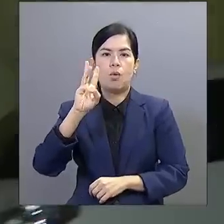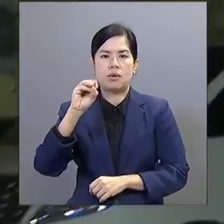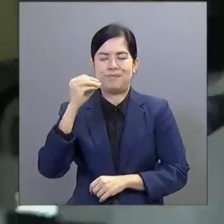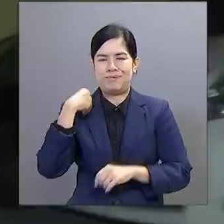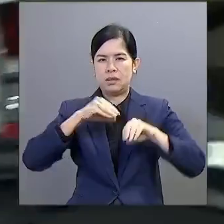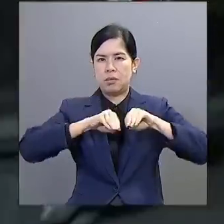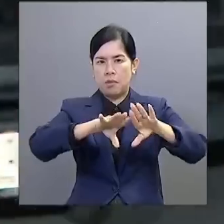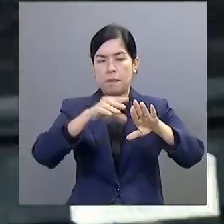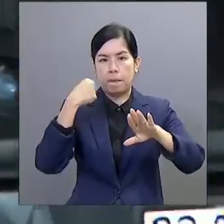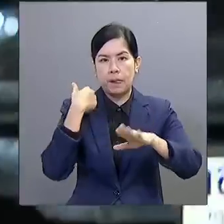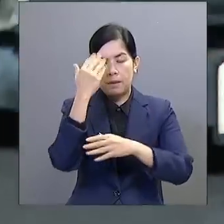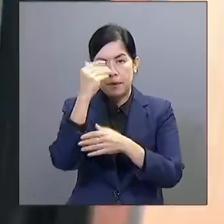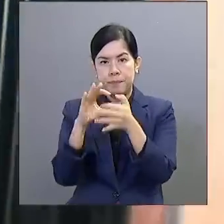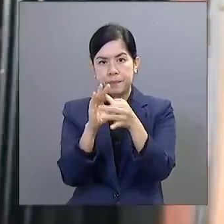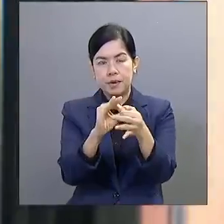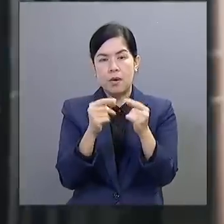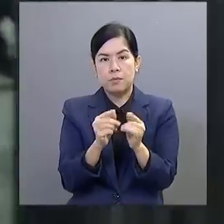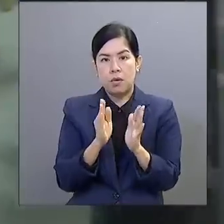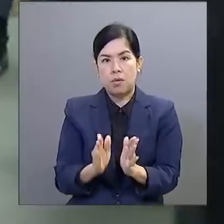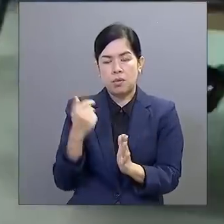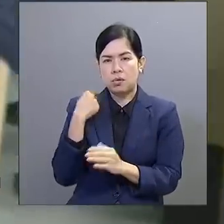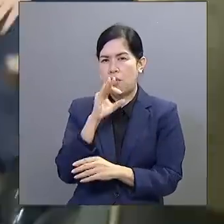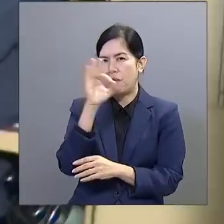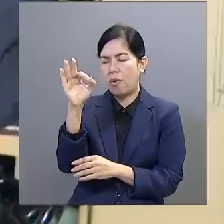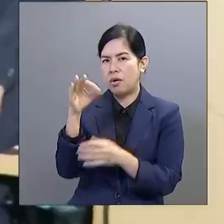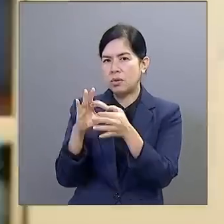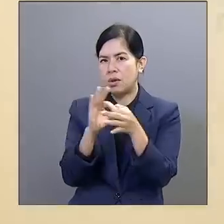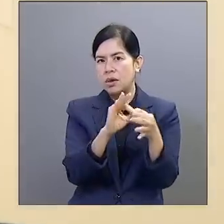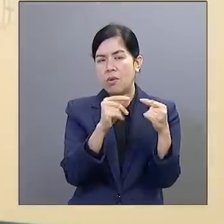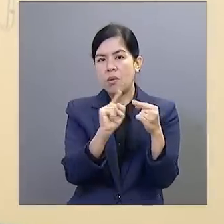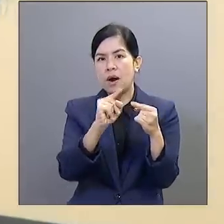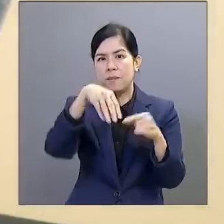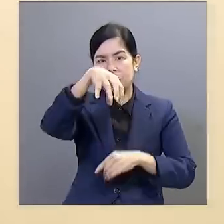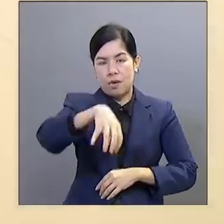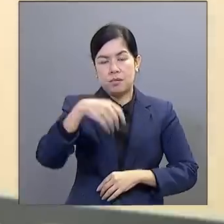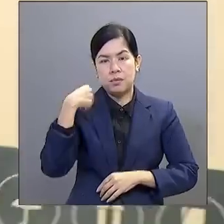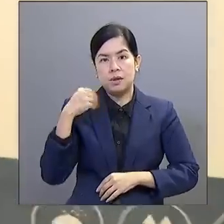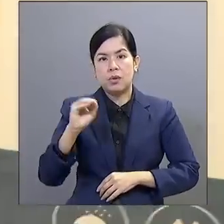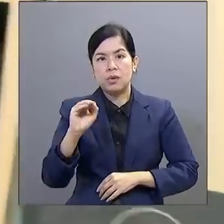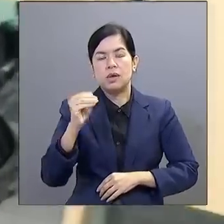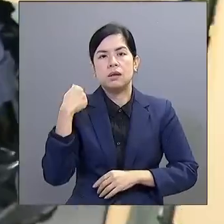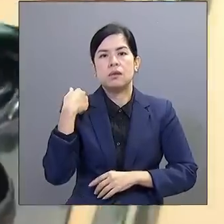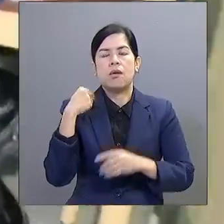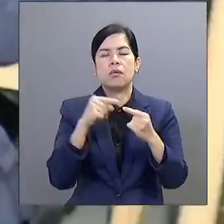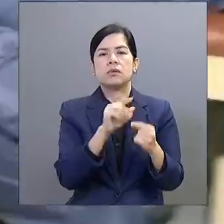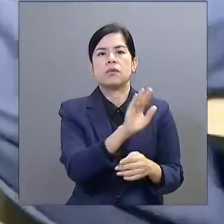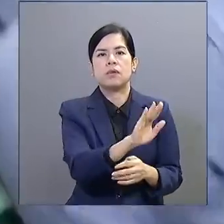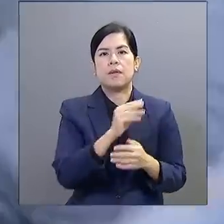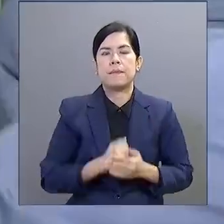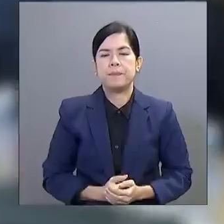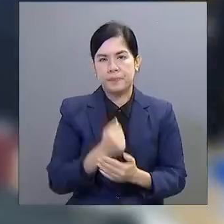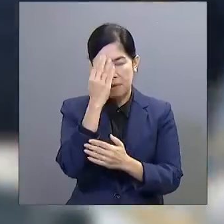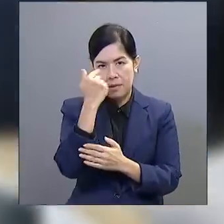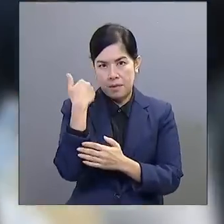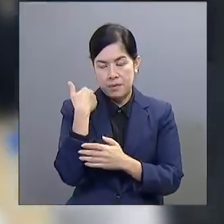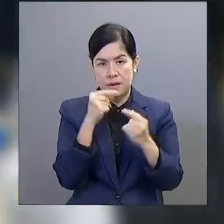ถูกพาดพิงจากการร้องเรียนของผู้เสียหายเจ้าของกิจการสวนงูในชื่อบริษัทเฮรี่นูทรีเมนต์จำกัดซึ่งถูก